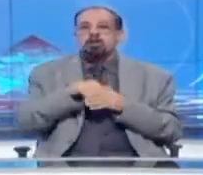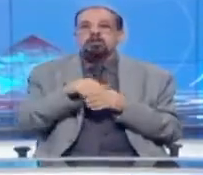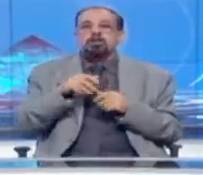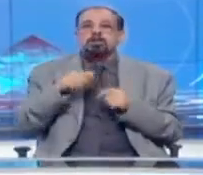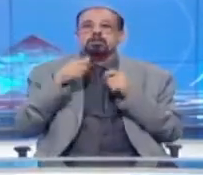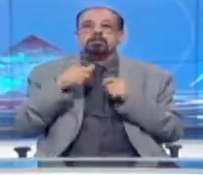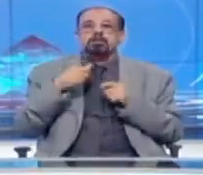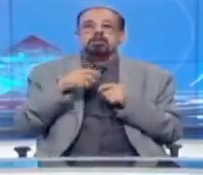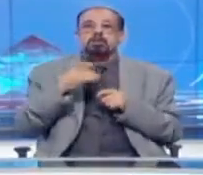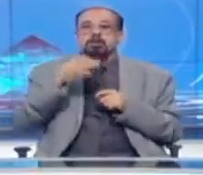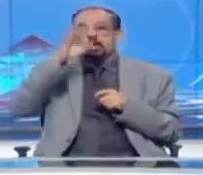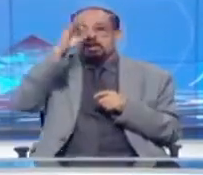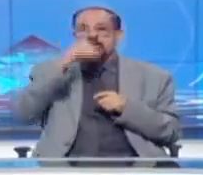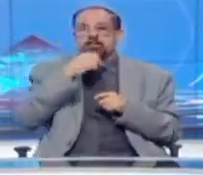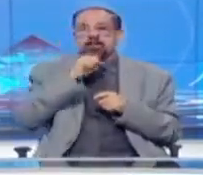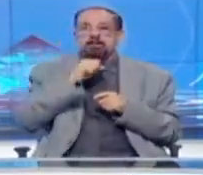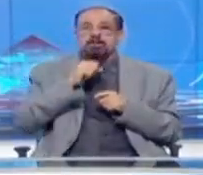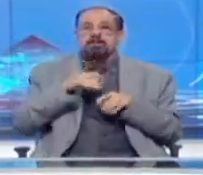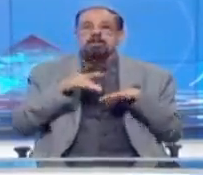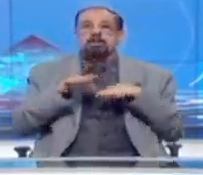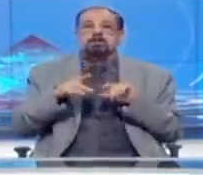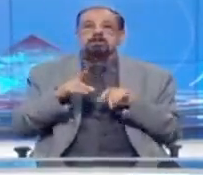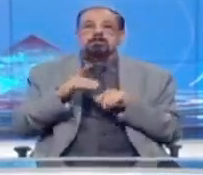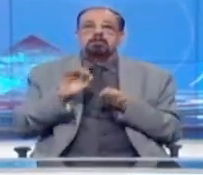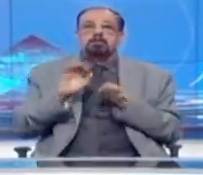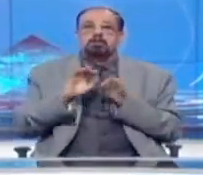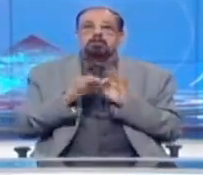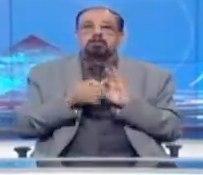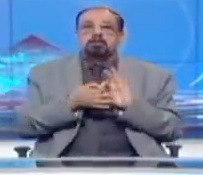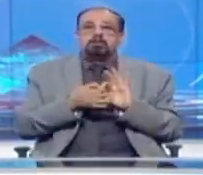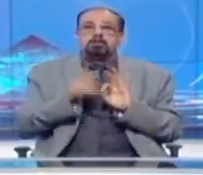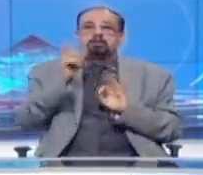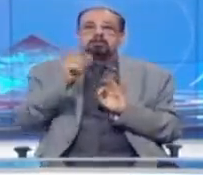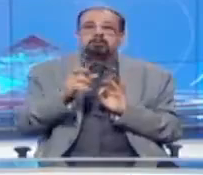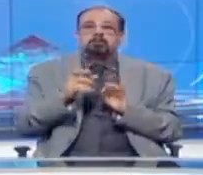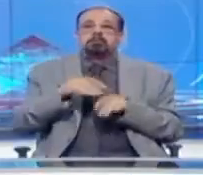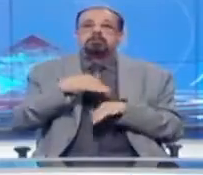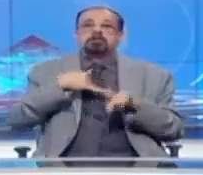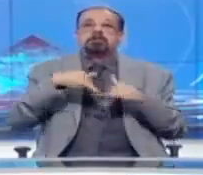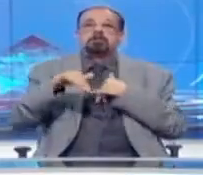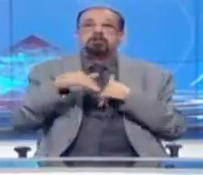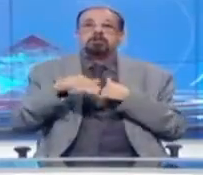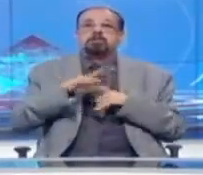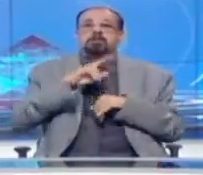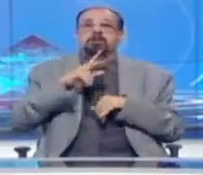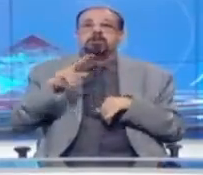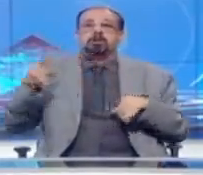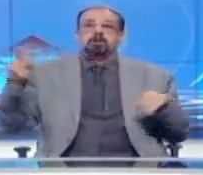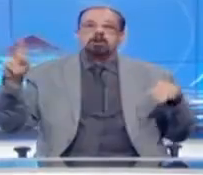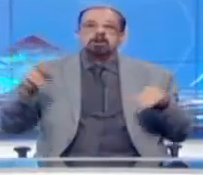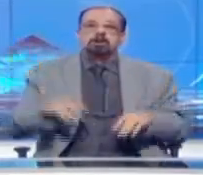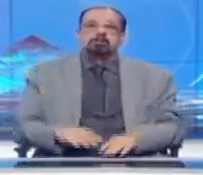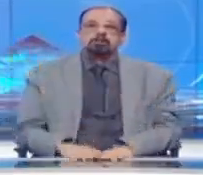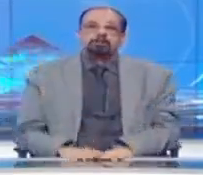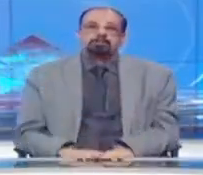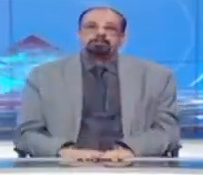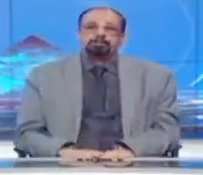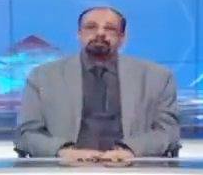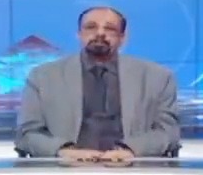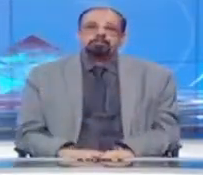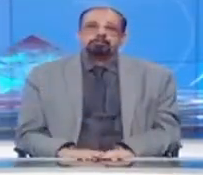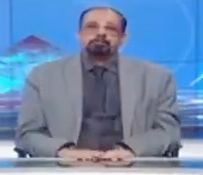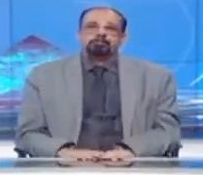بينما أعلنت وزارة الداخلية الفرنسية عن نزول أكثر من 1,000,000 شخص في الشوارع في جميع أنحاء